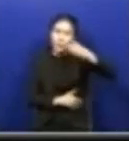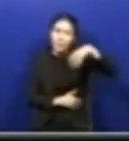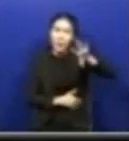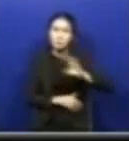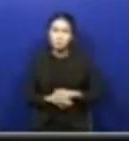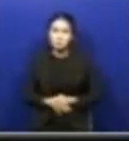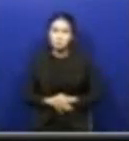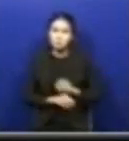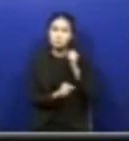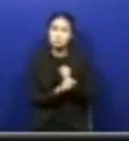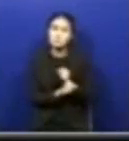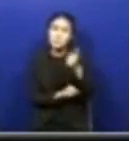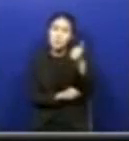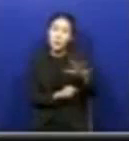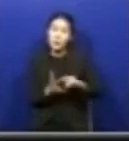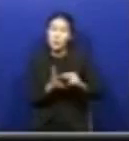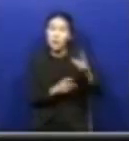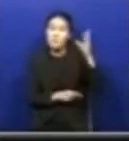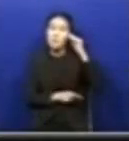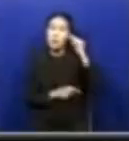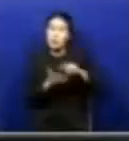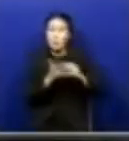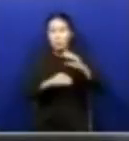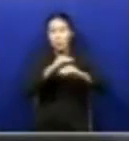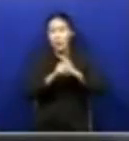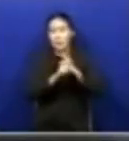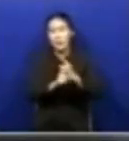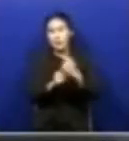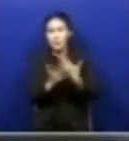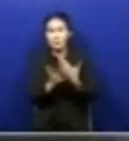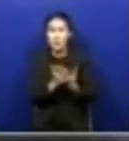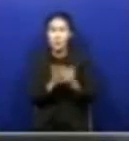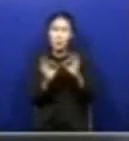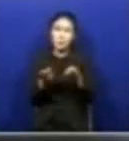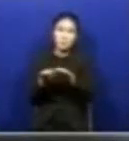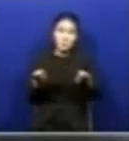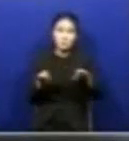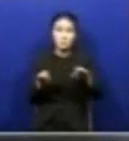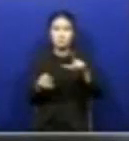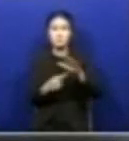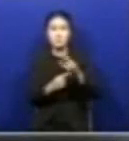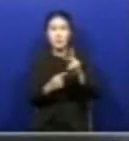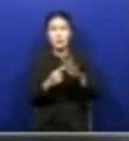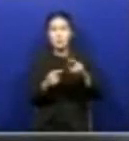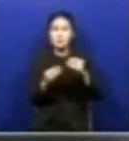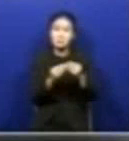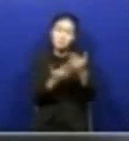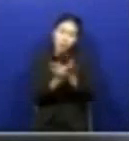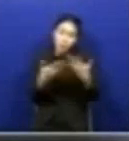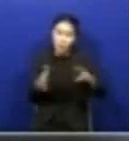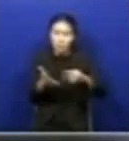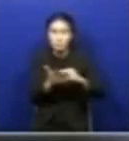ก็ทำอะไรไม่ได้ก็ฟังแล้วว่าก็กลับเขาให้ไปเรียบร้อยรับหลักการไปแล้วพบนี้ผ่านการพิจารณาไปแล้วเมื่อประม